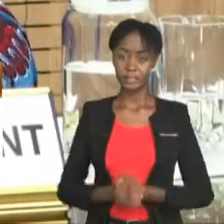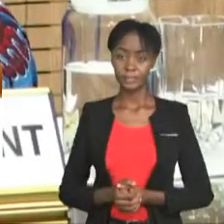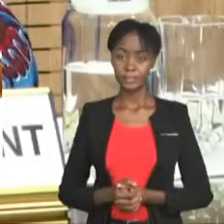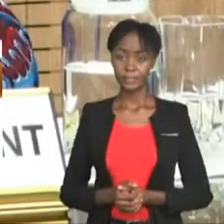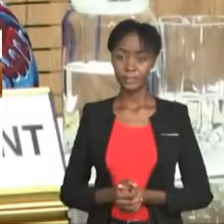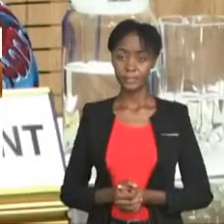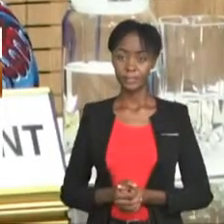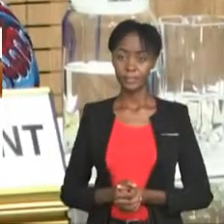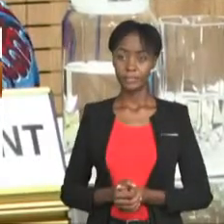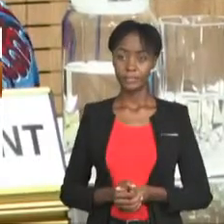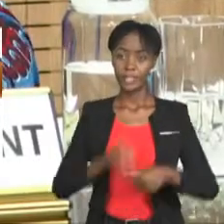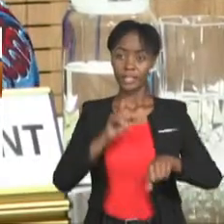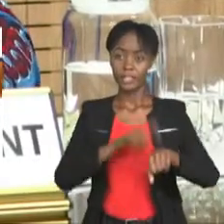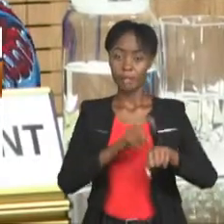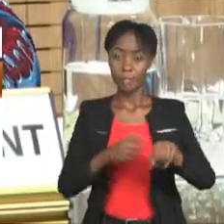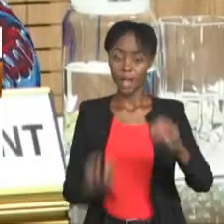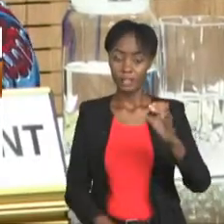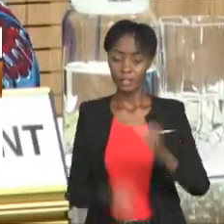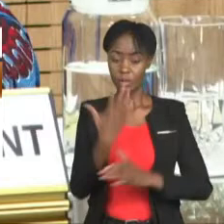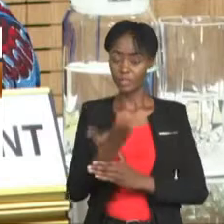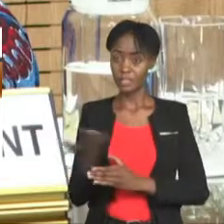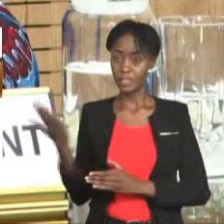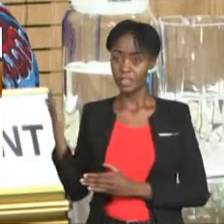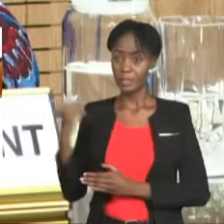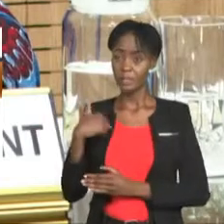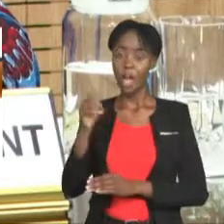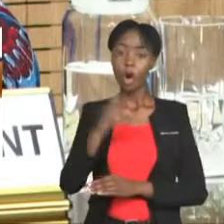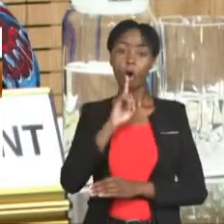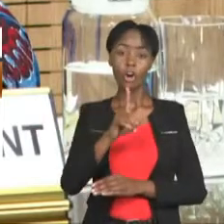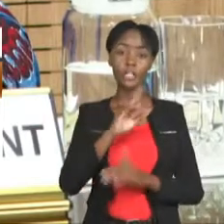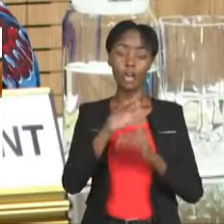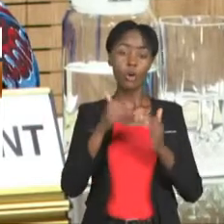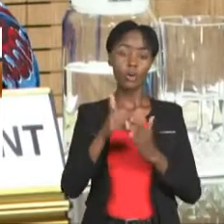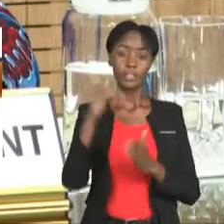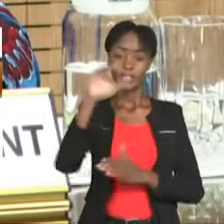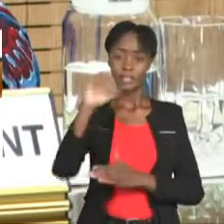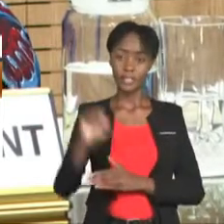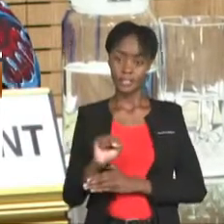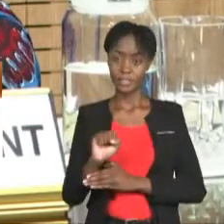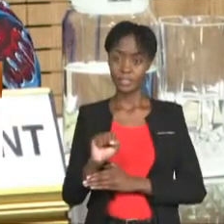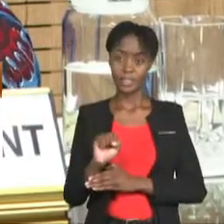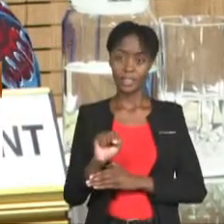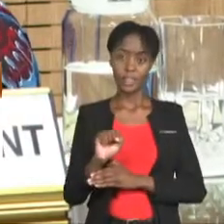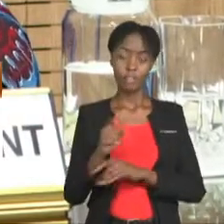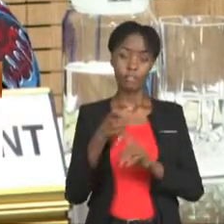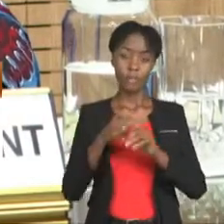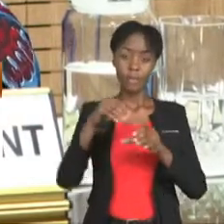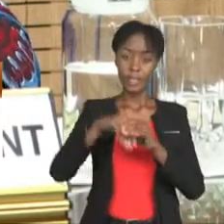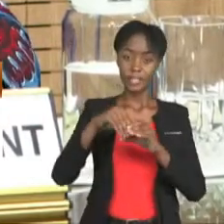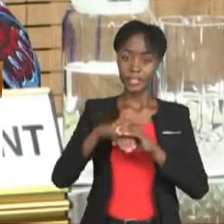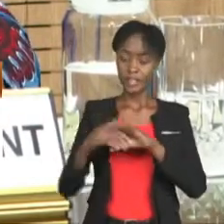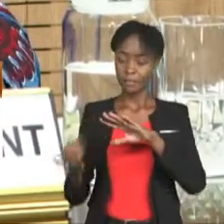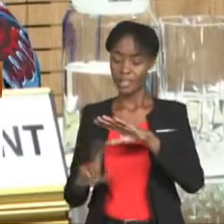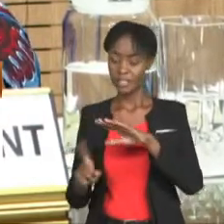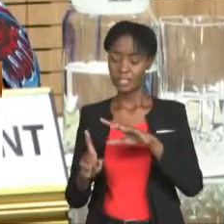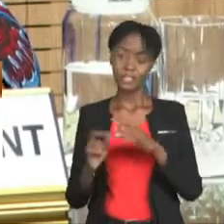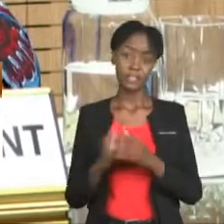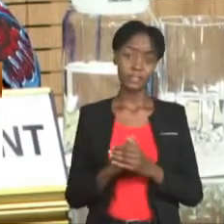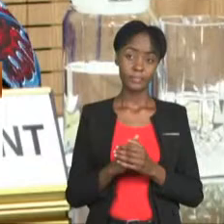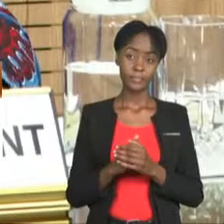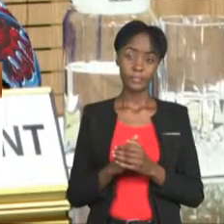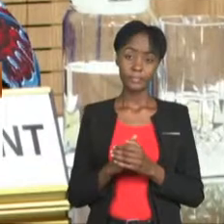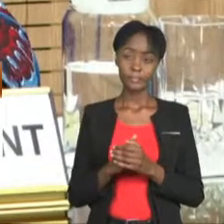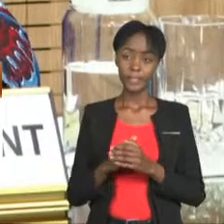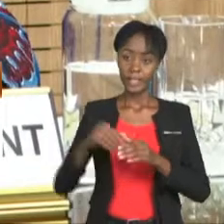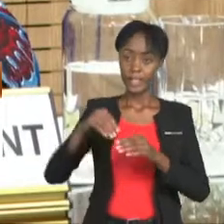I direct all our cabinet secretaries, led by the Ministries of Interior and Coordination of National